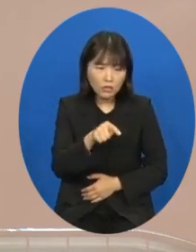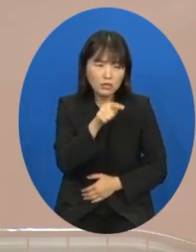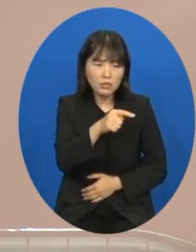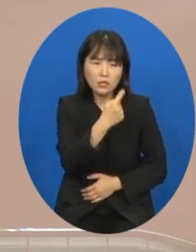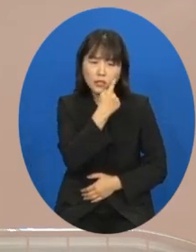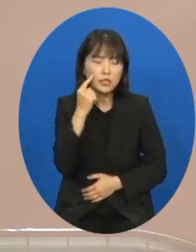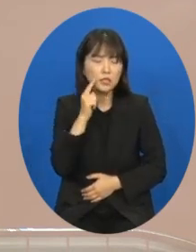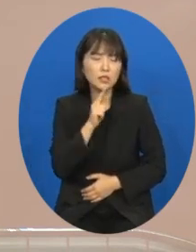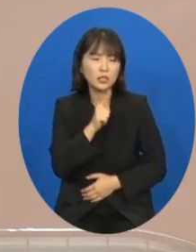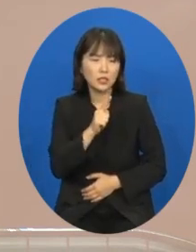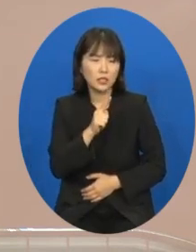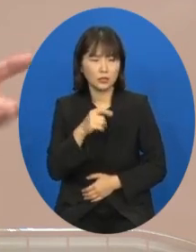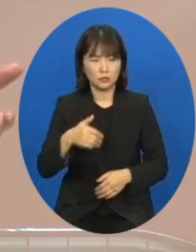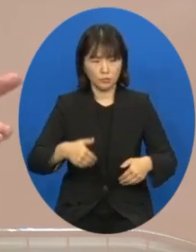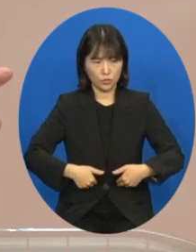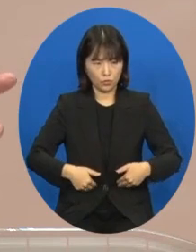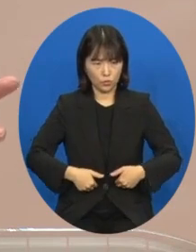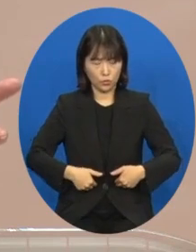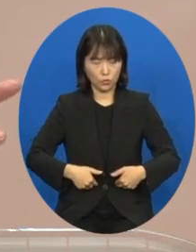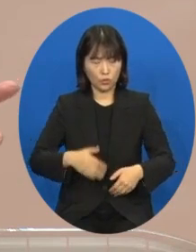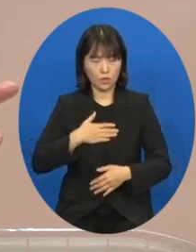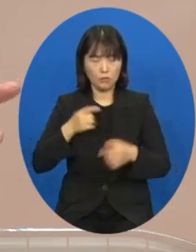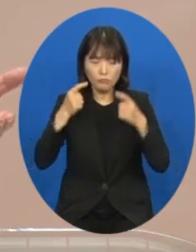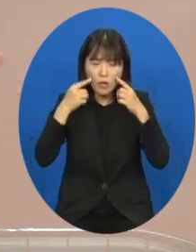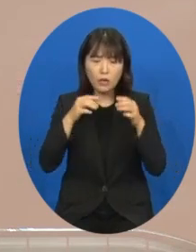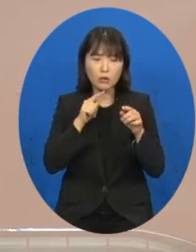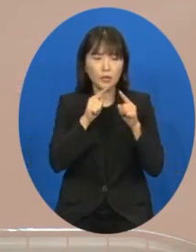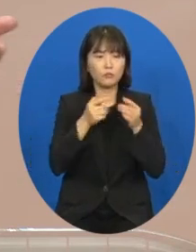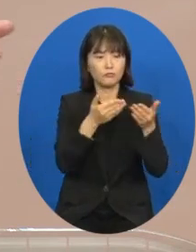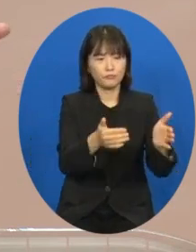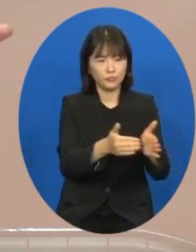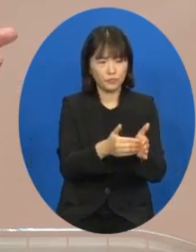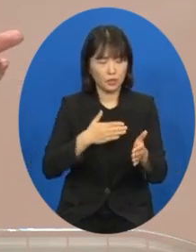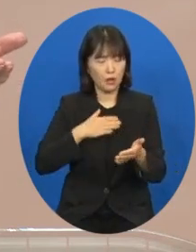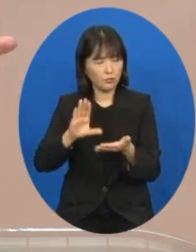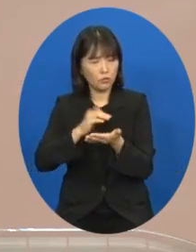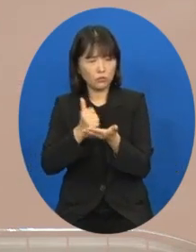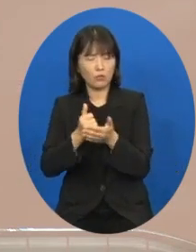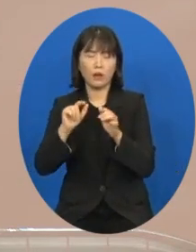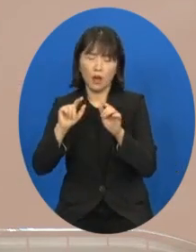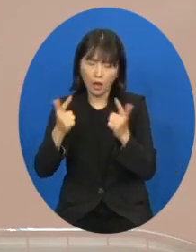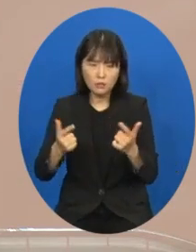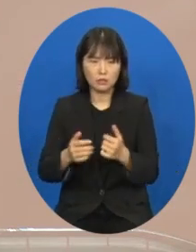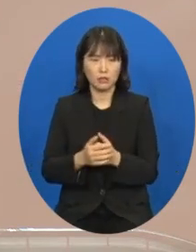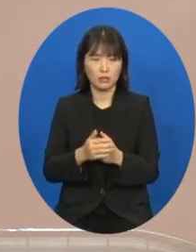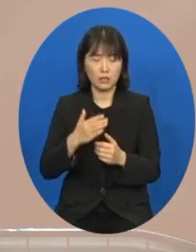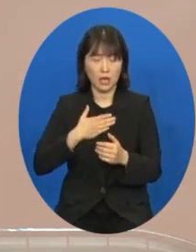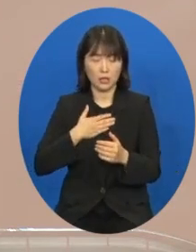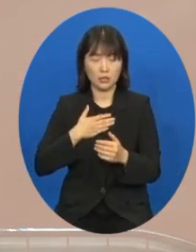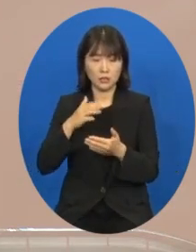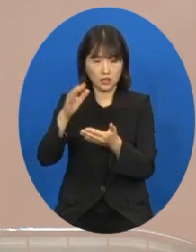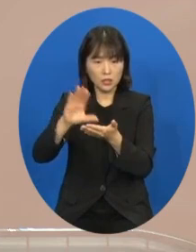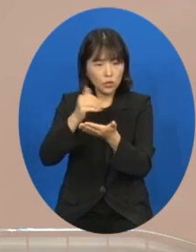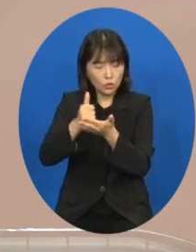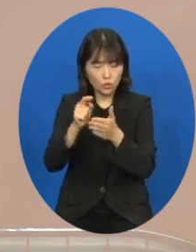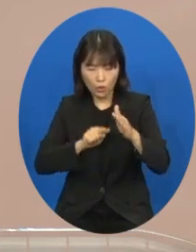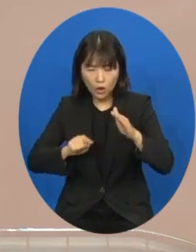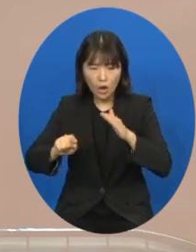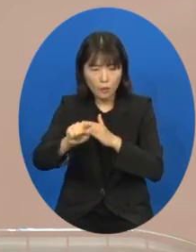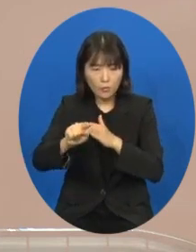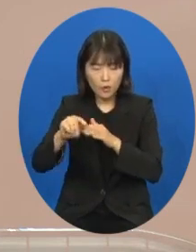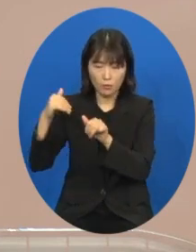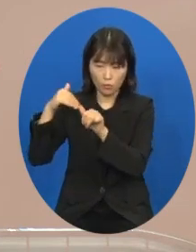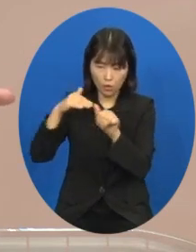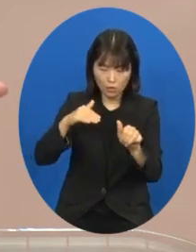증인이 되어야 한다. 나는 분명히 말했다. 내가 그리스도 아니야. 나는 그분의 앞에 와서